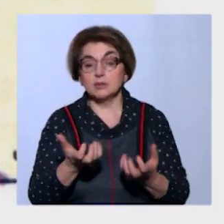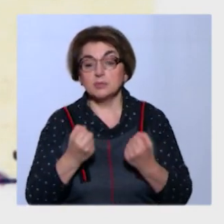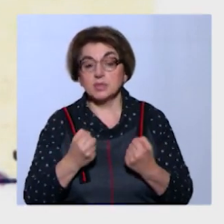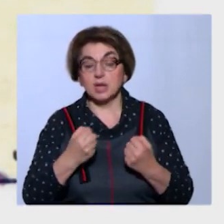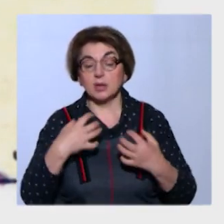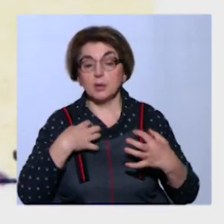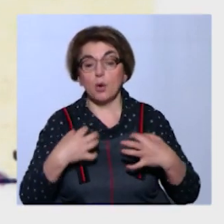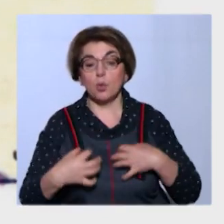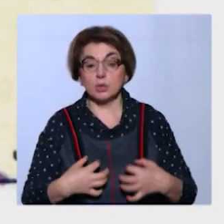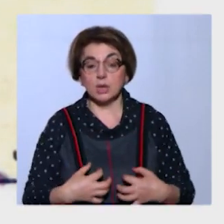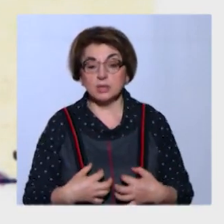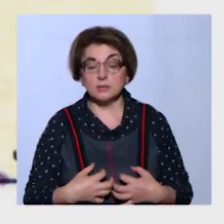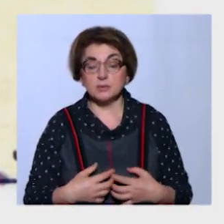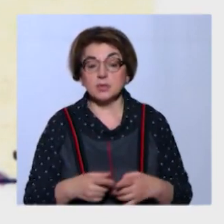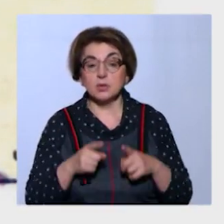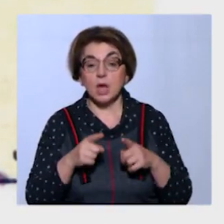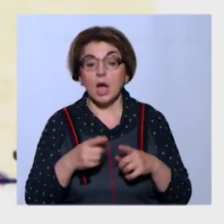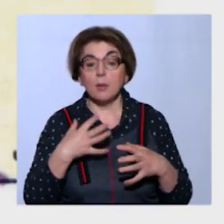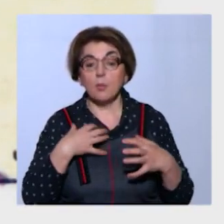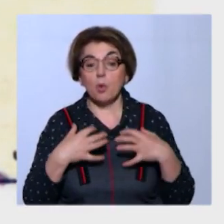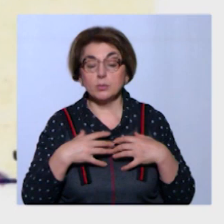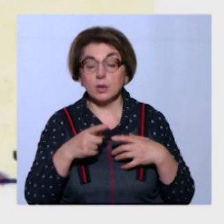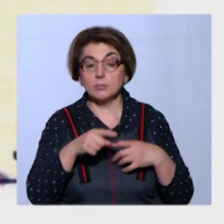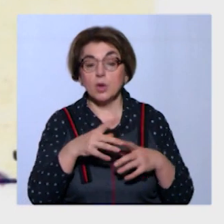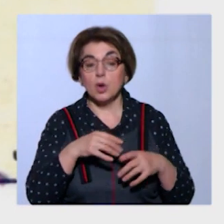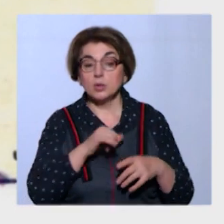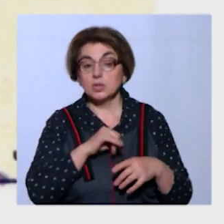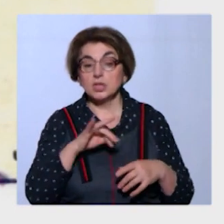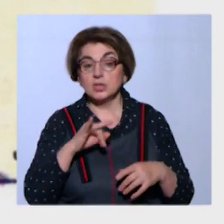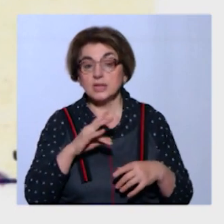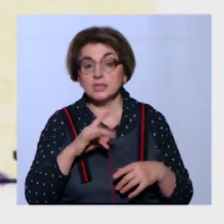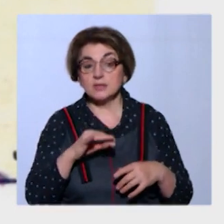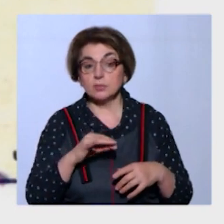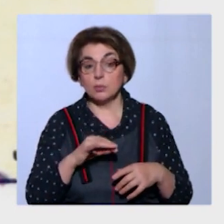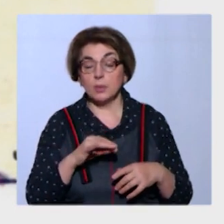ორგანიზმისათვის. მაგრამ ამ ოპტიმალური